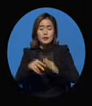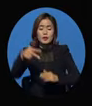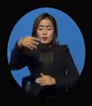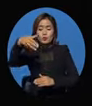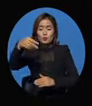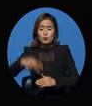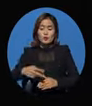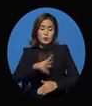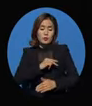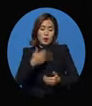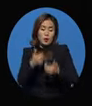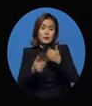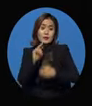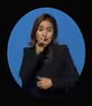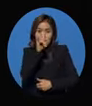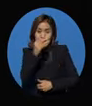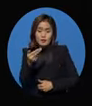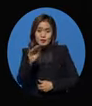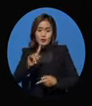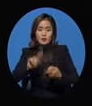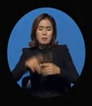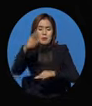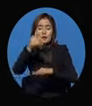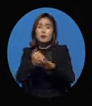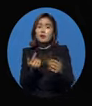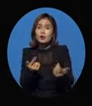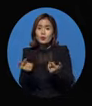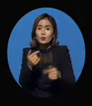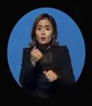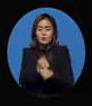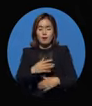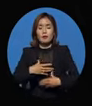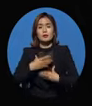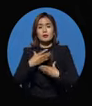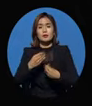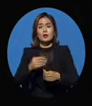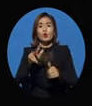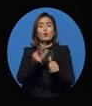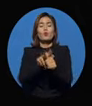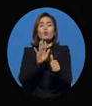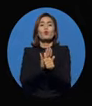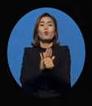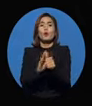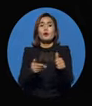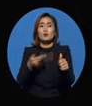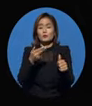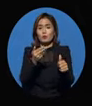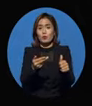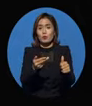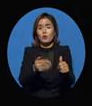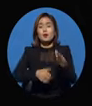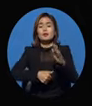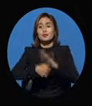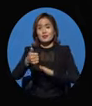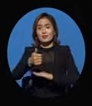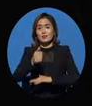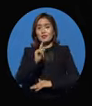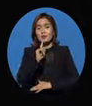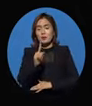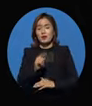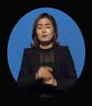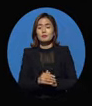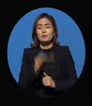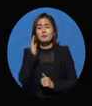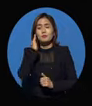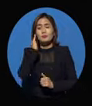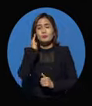있었습니까 그것을 제가 막 포에서 조정해서 안정되게 후보를 뒷받침 연서 승리를 했다 이런 말씀을 드리고